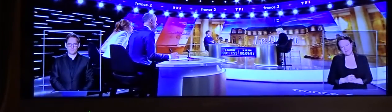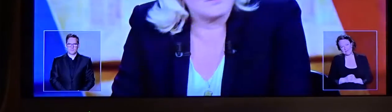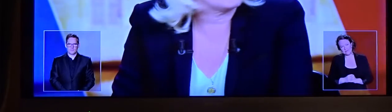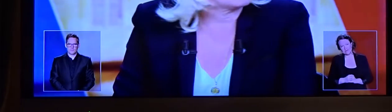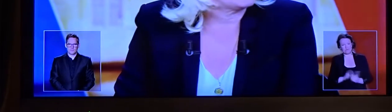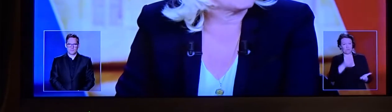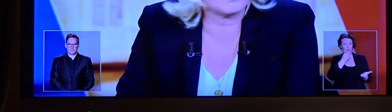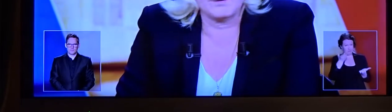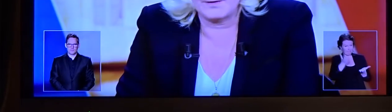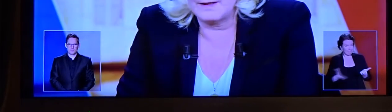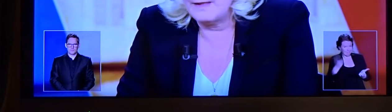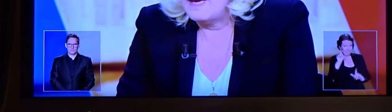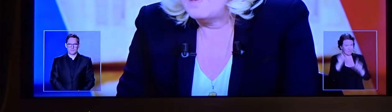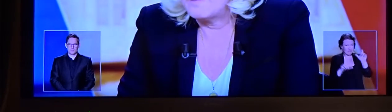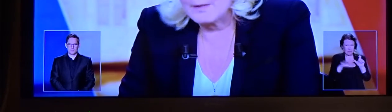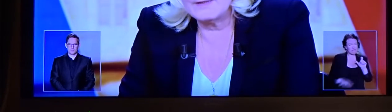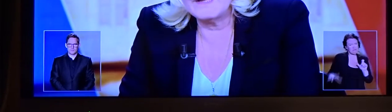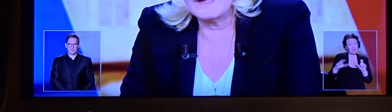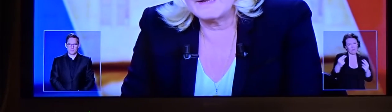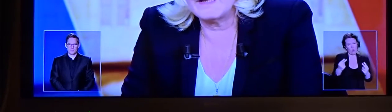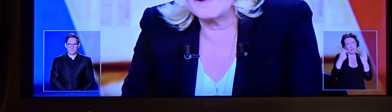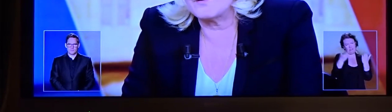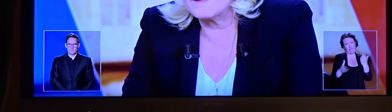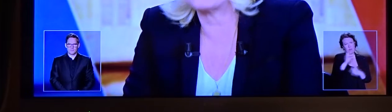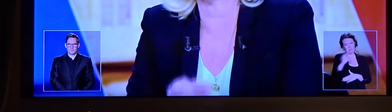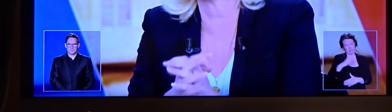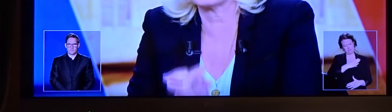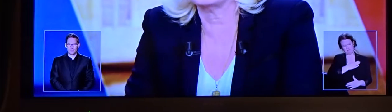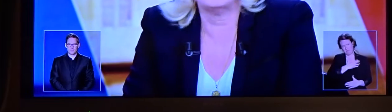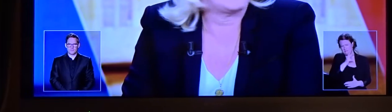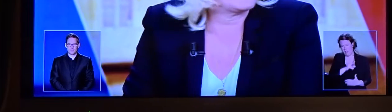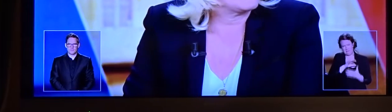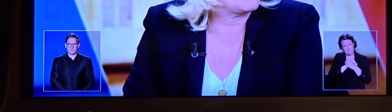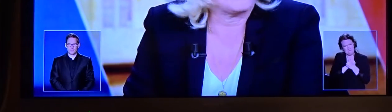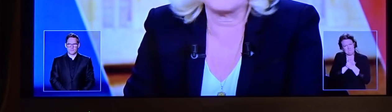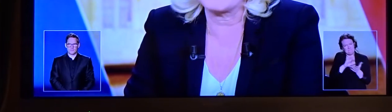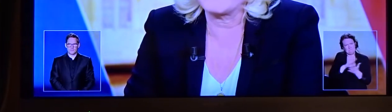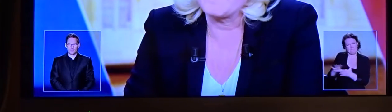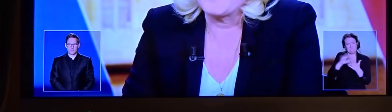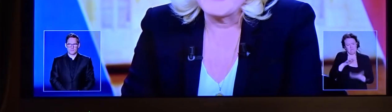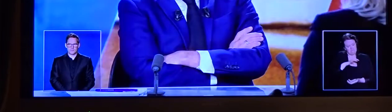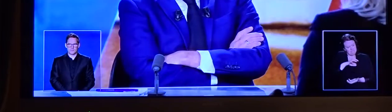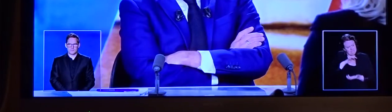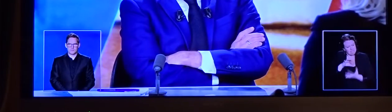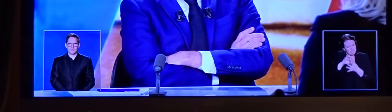les millions de nos compatriotes qui nous regardent, ma solidarité et ma compassion absolue avec le peuple